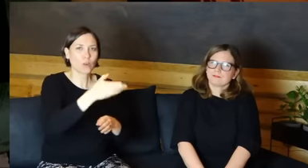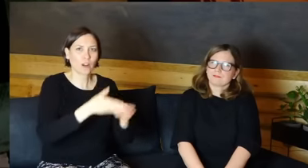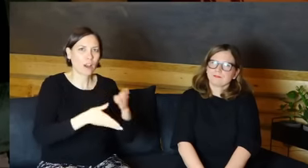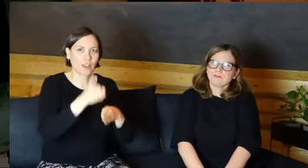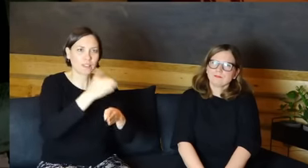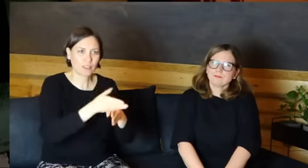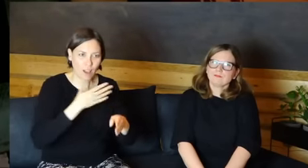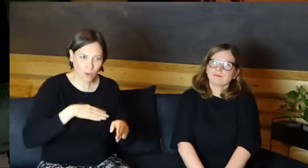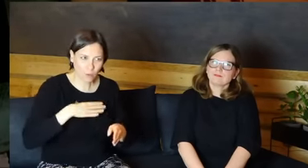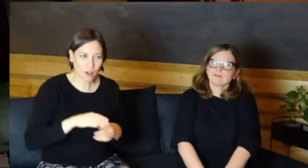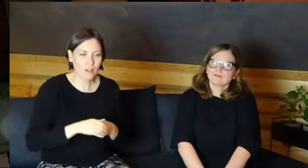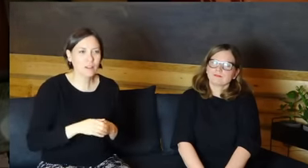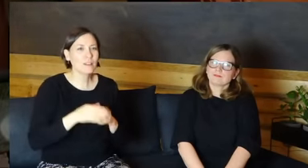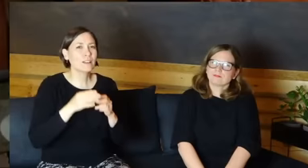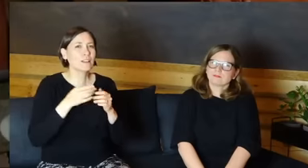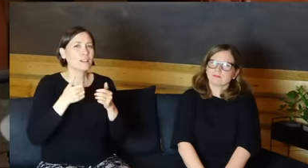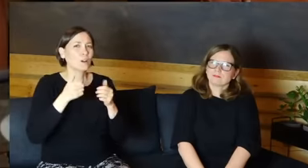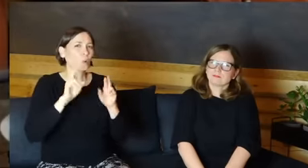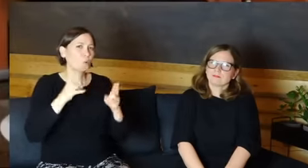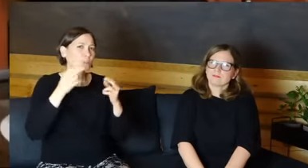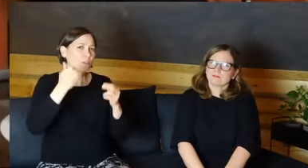tuo toivottavasti